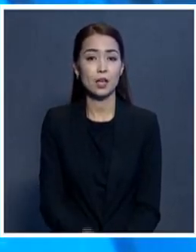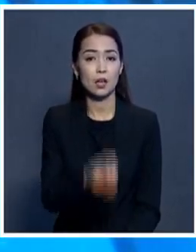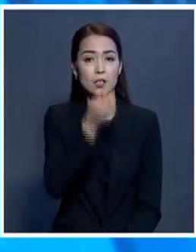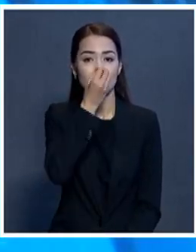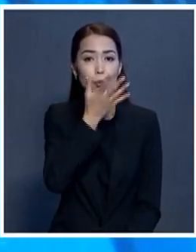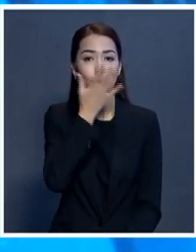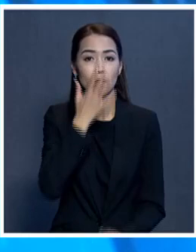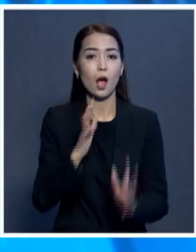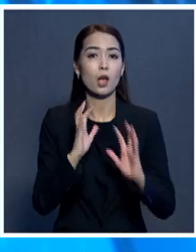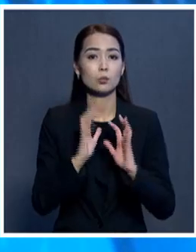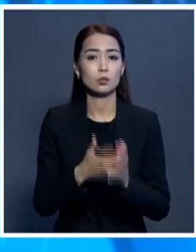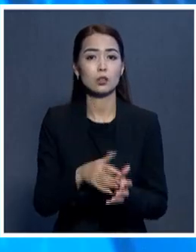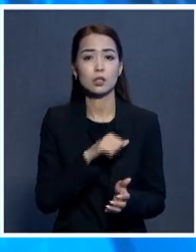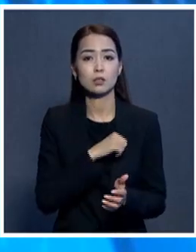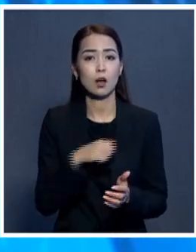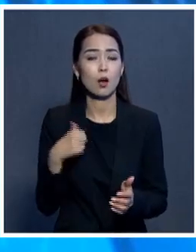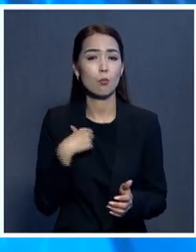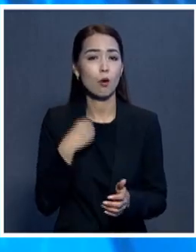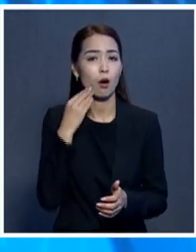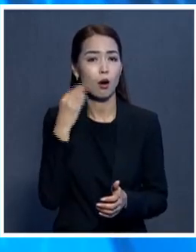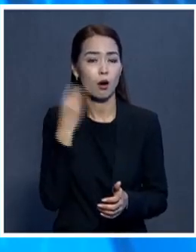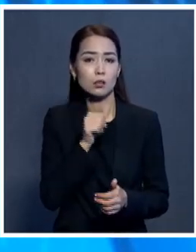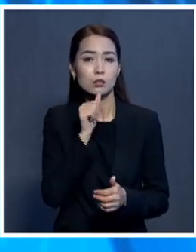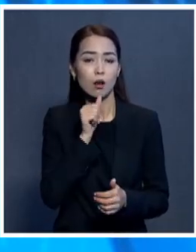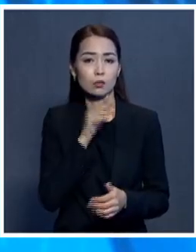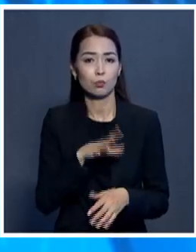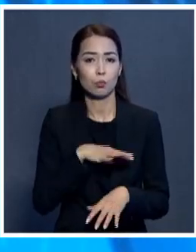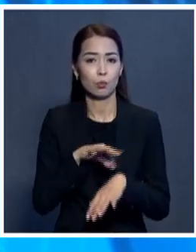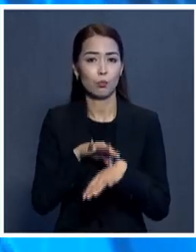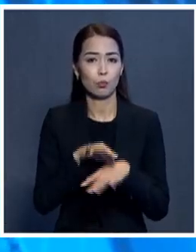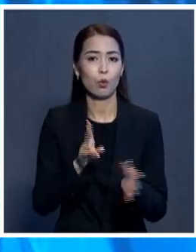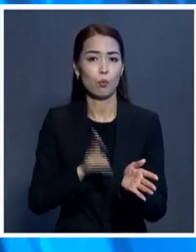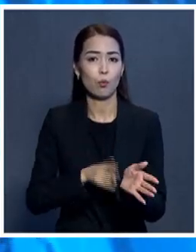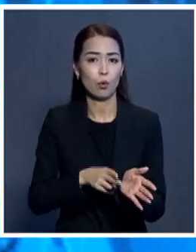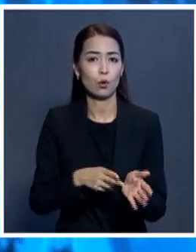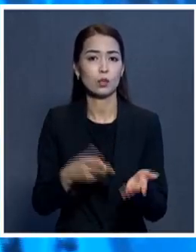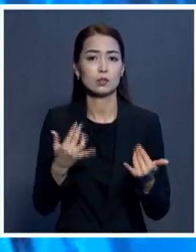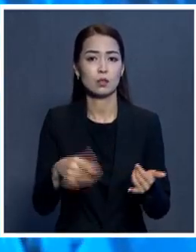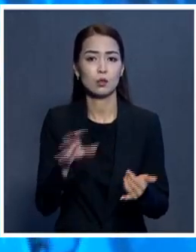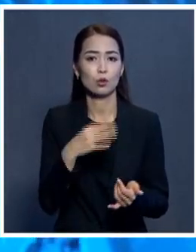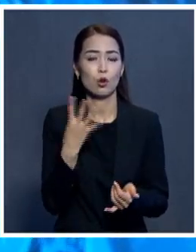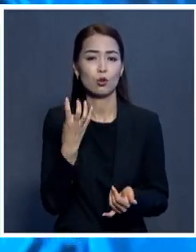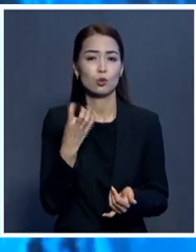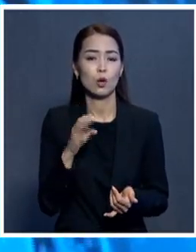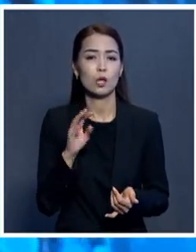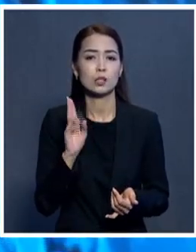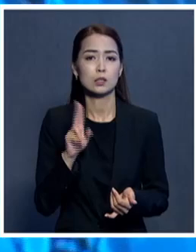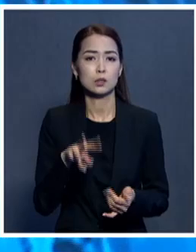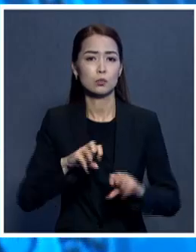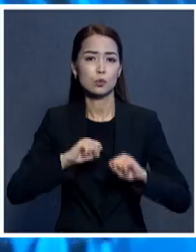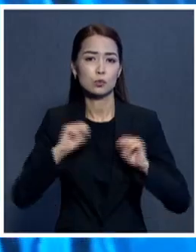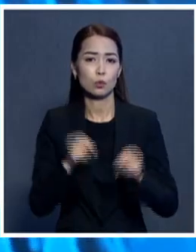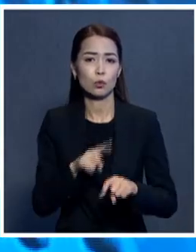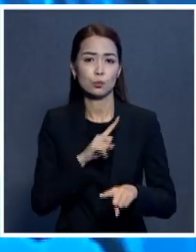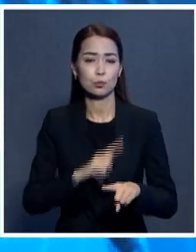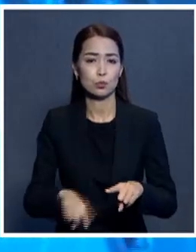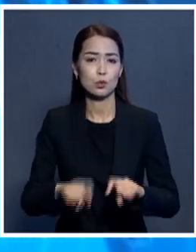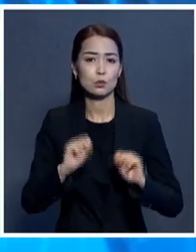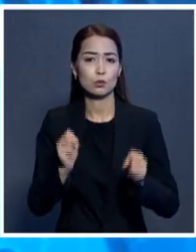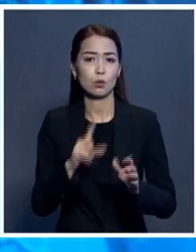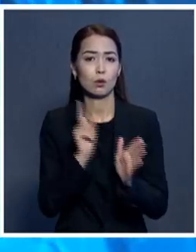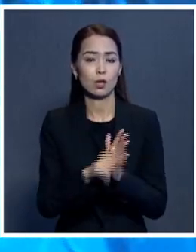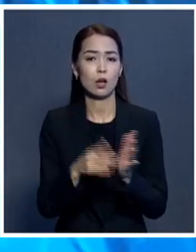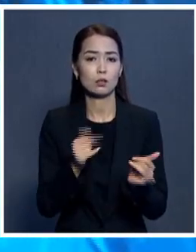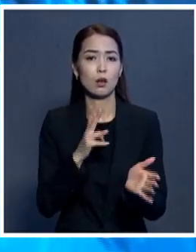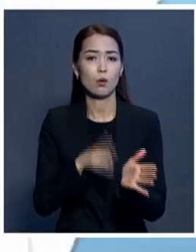Жапония әлемдегі ең жүрдек пойызды сынақтан өткізді. Ол сағатына 400 шақырым жылдамдықпен жүйтке алады. Жергілікті теміржол